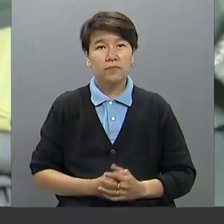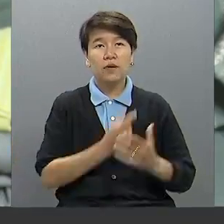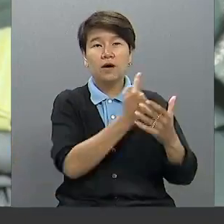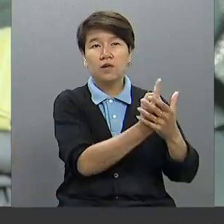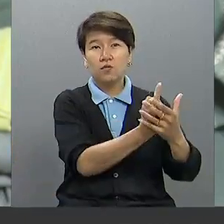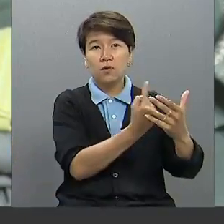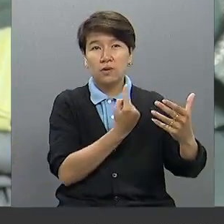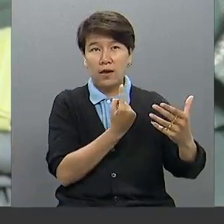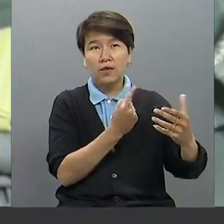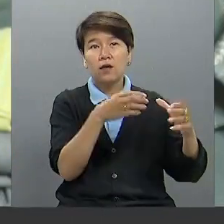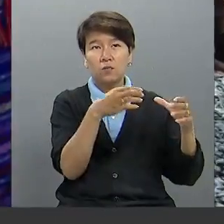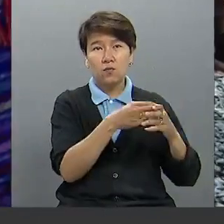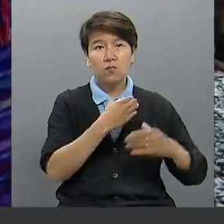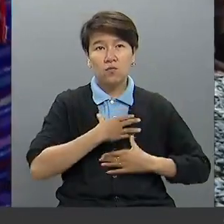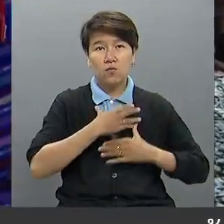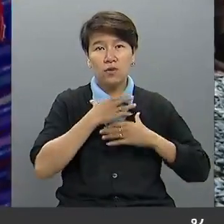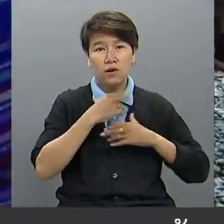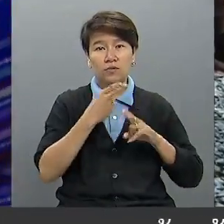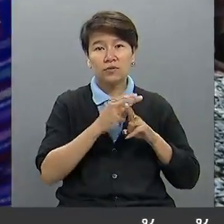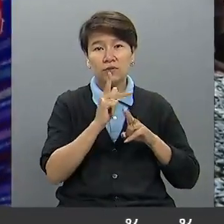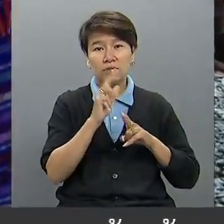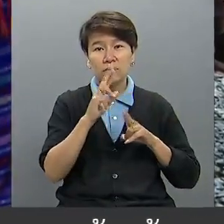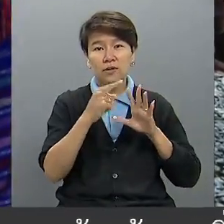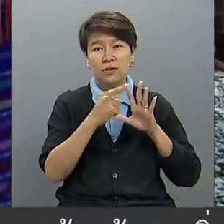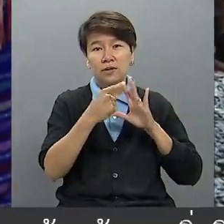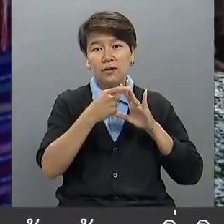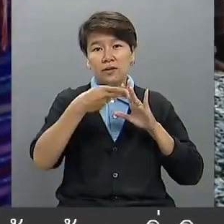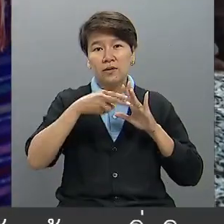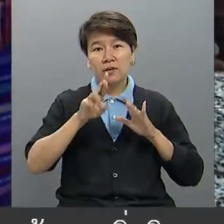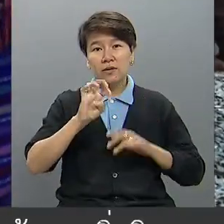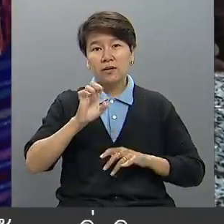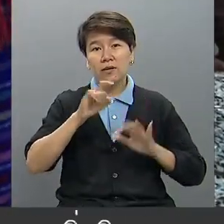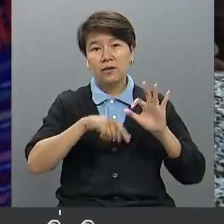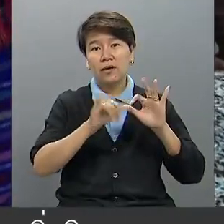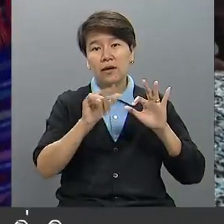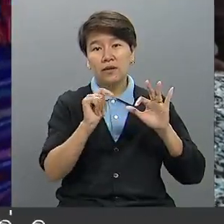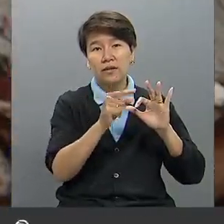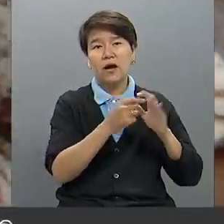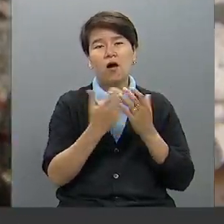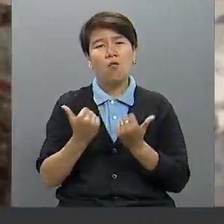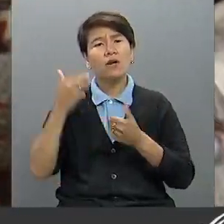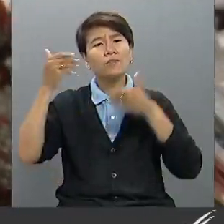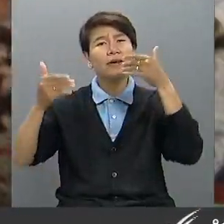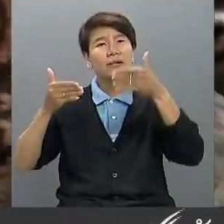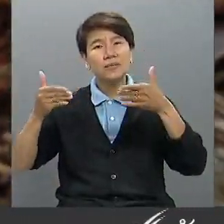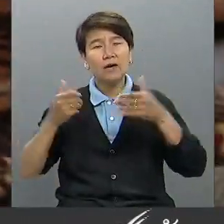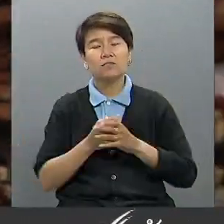ลุ่มชาติพันธุ์กะเหรี่ยงวันนี้งานวันชนเผ่าวันนี้กลุ่มของเราได้มา